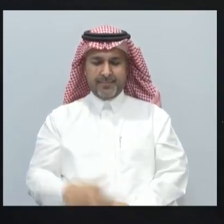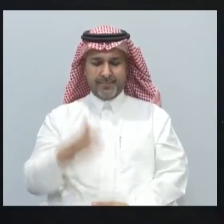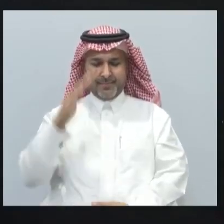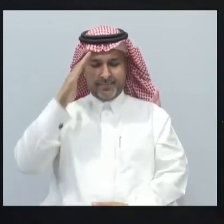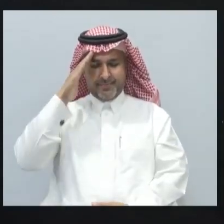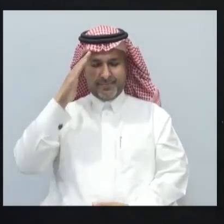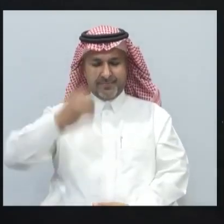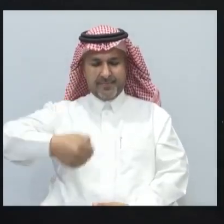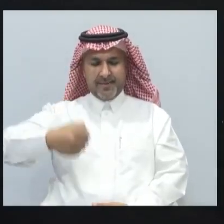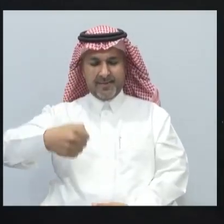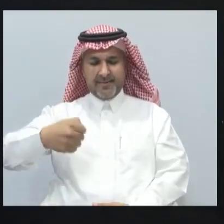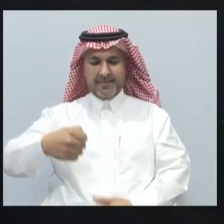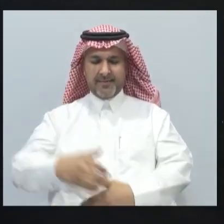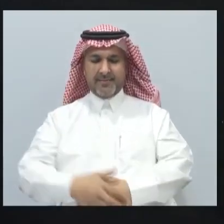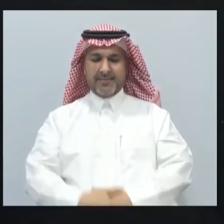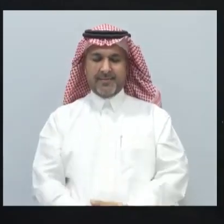في نلقاكم على خير وفي امان الله